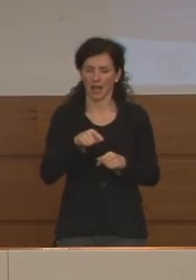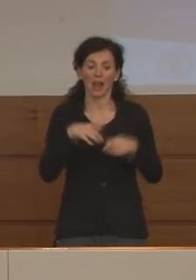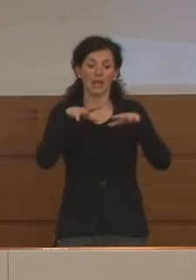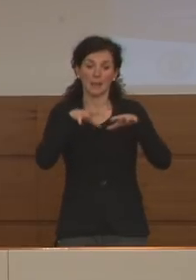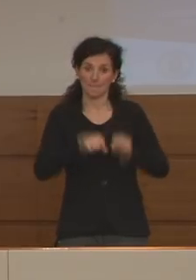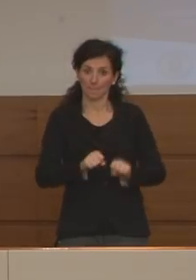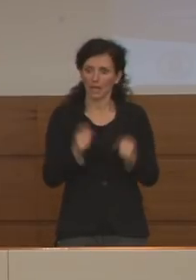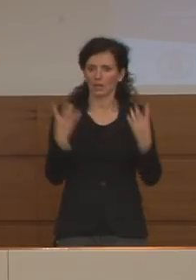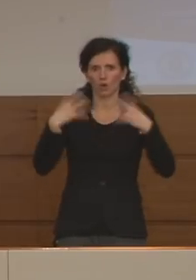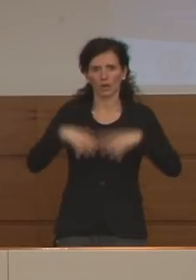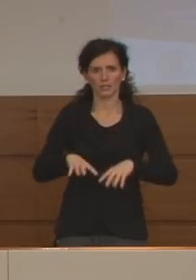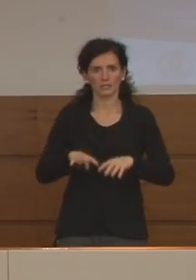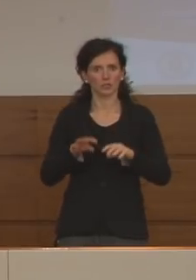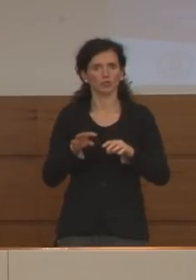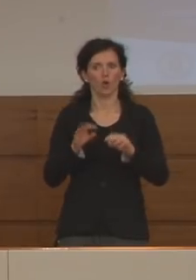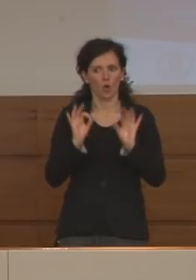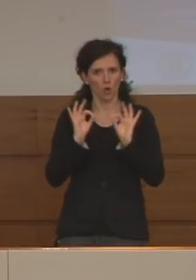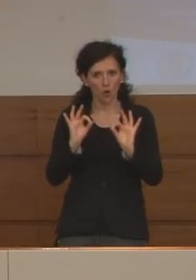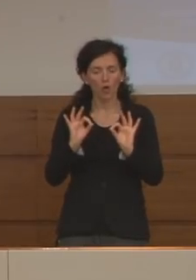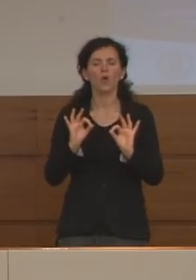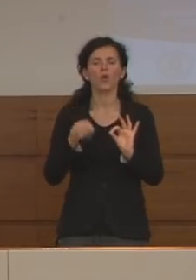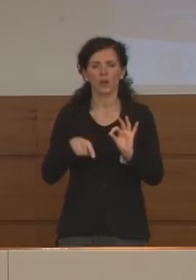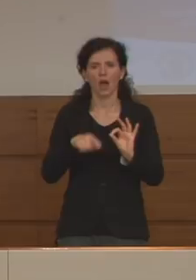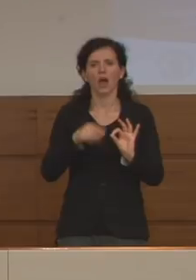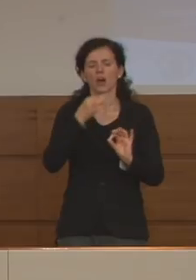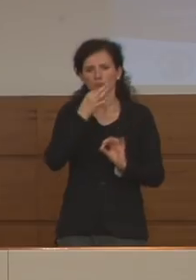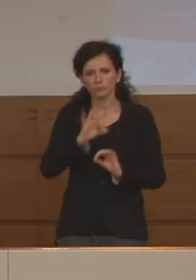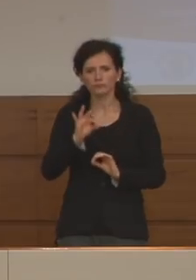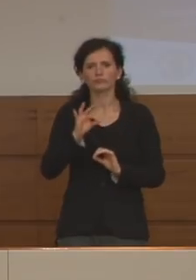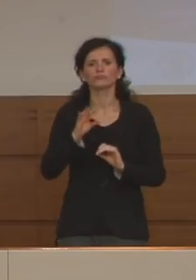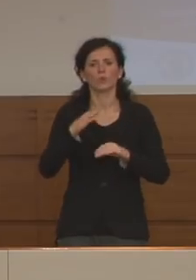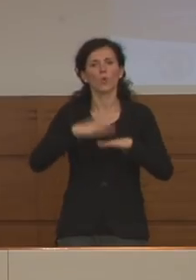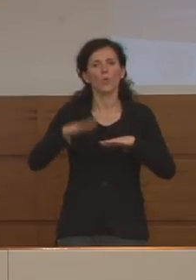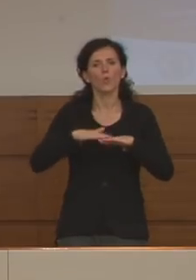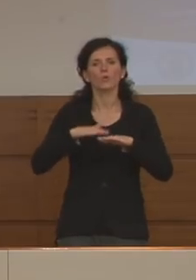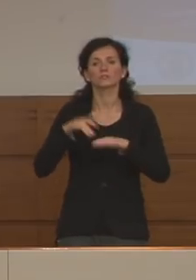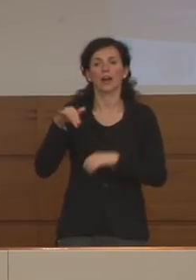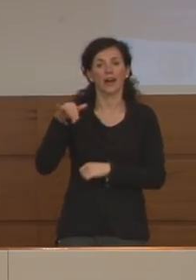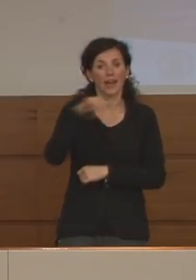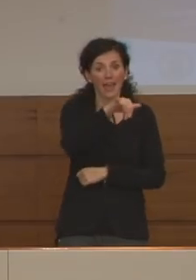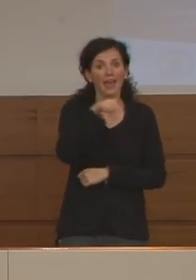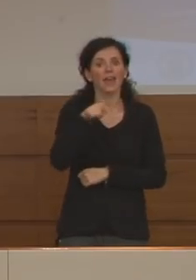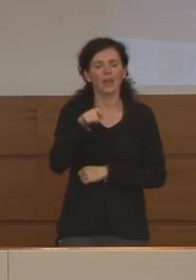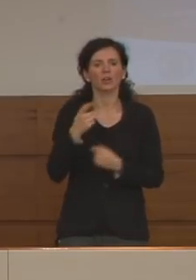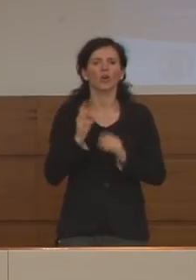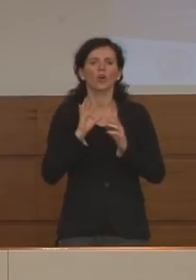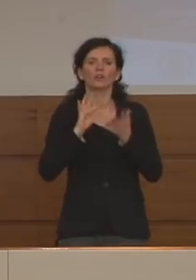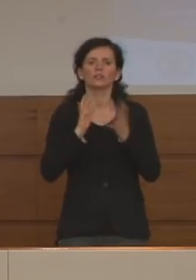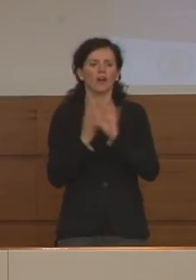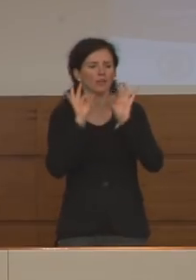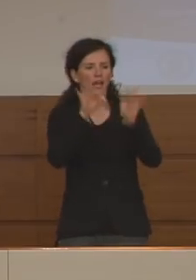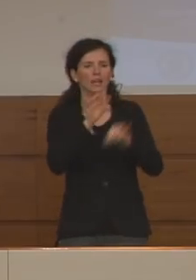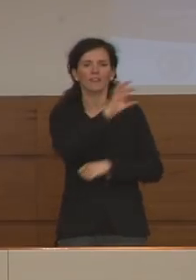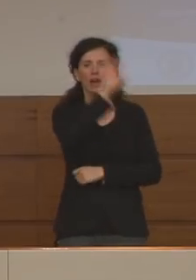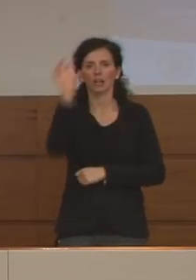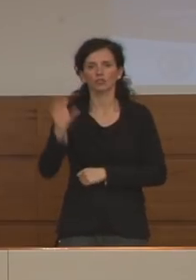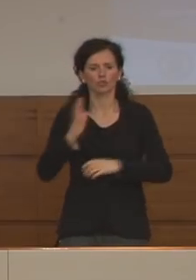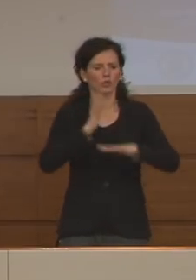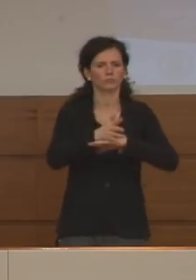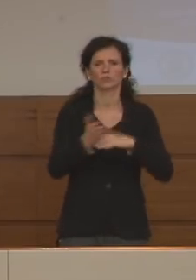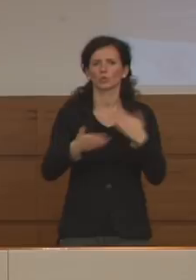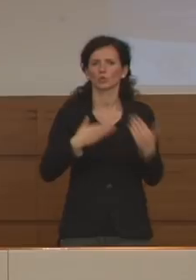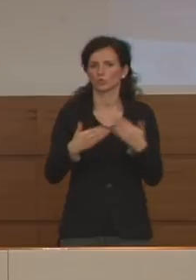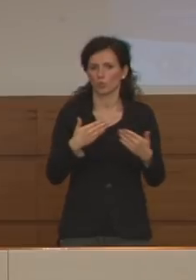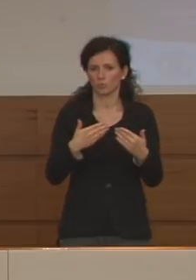organizzazione siamo stati in grado di utilizzare vettori aerei per raggiungere le regioni interessate